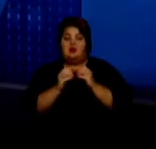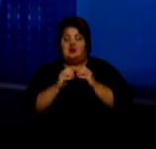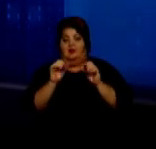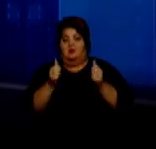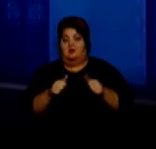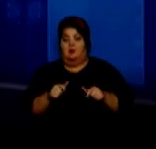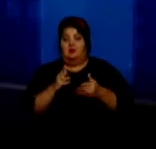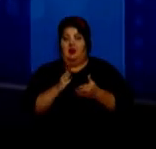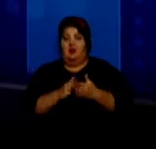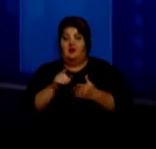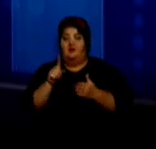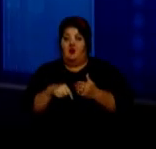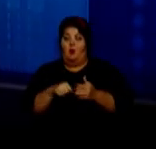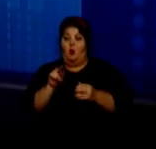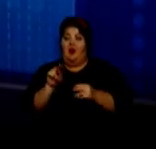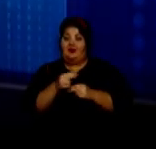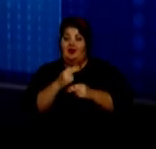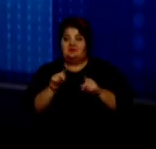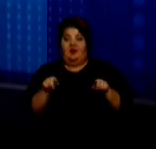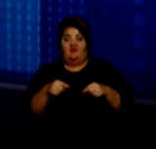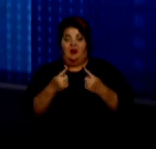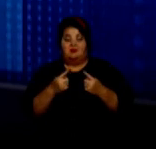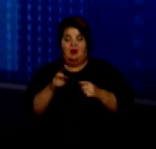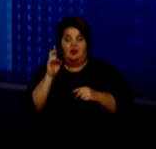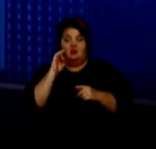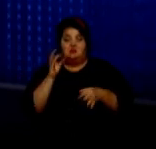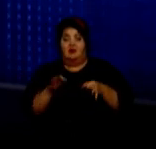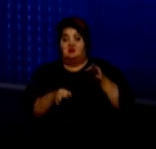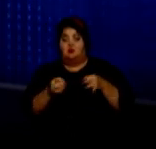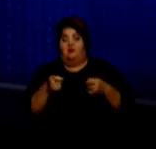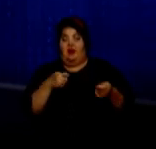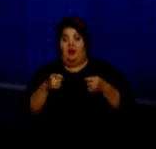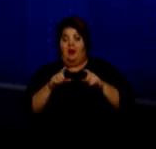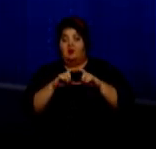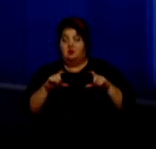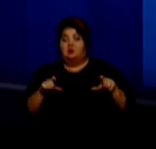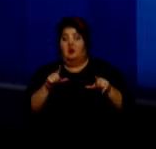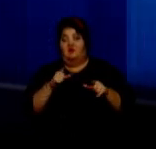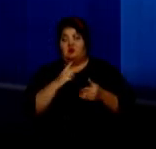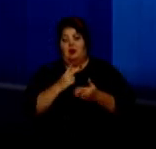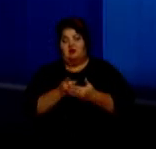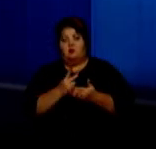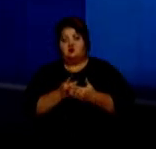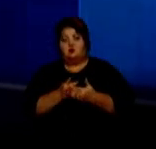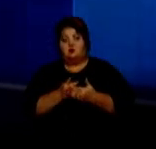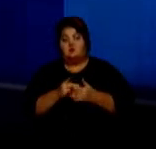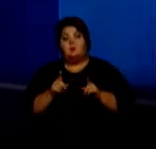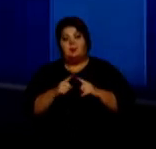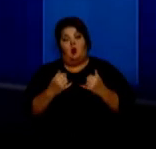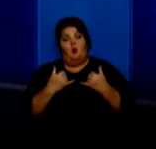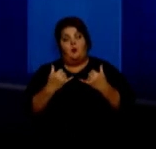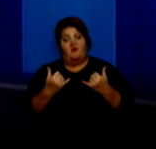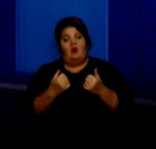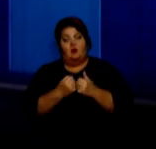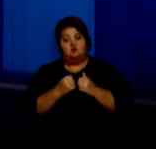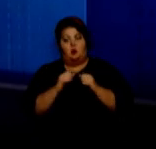вимога реставрації. А Державна судова адміністрація, вона от демонструє таку повагу до